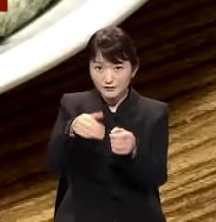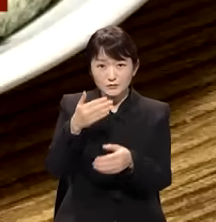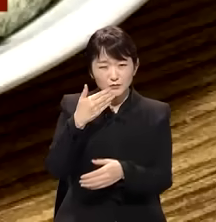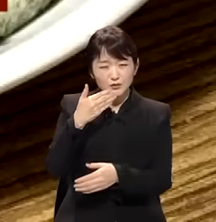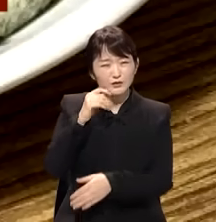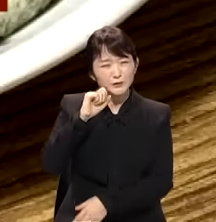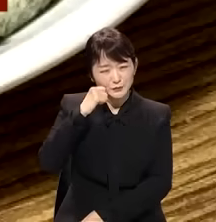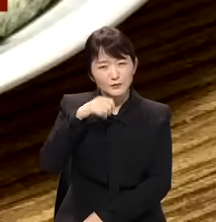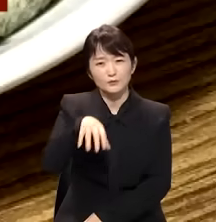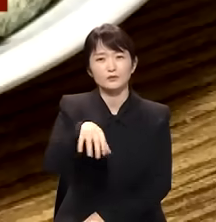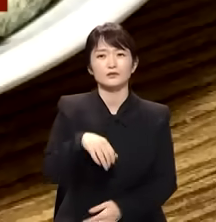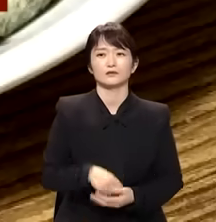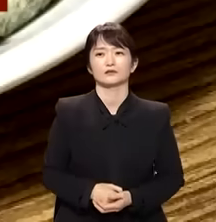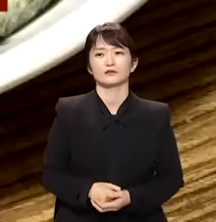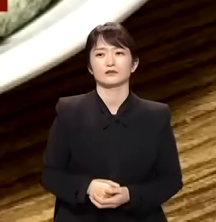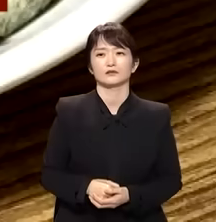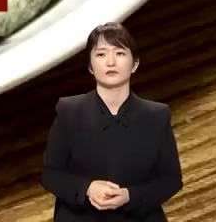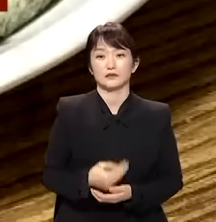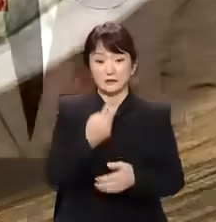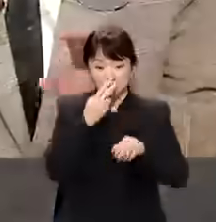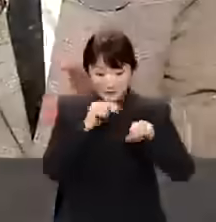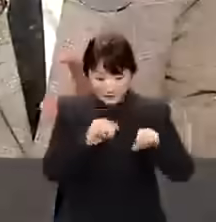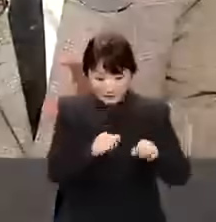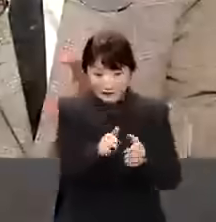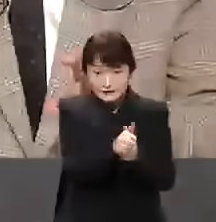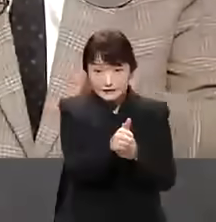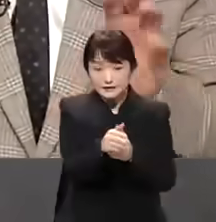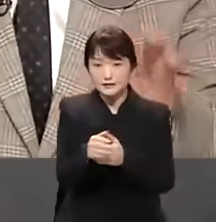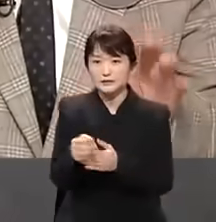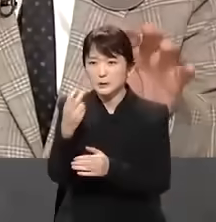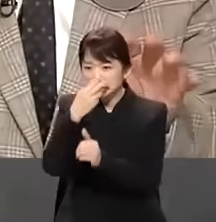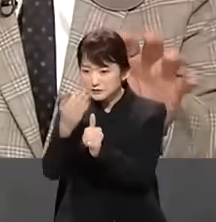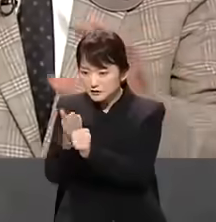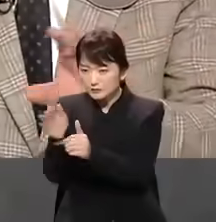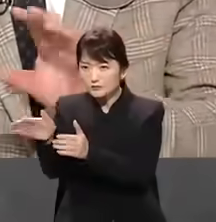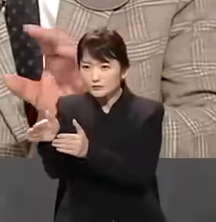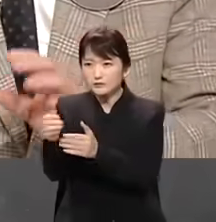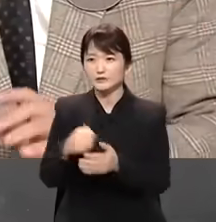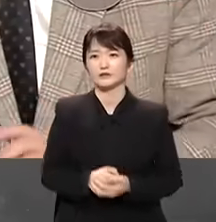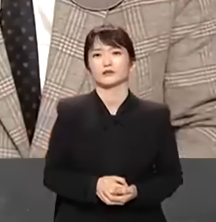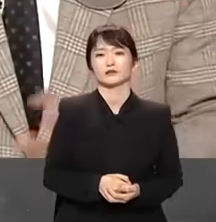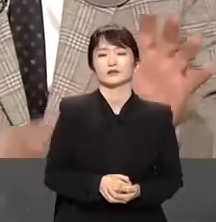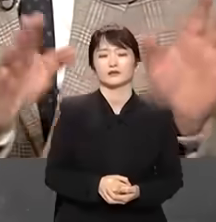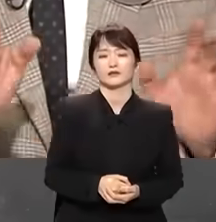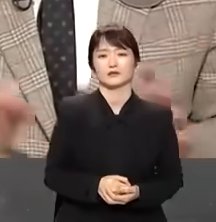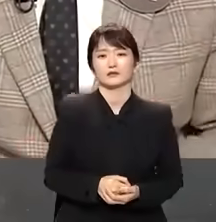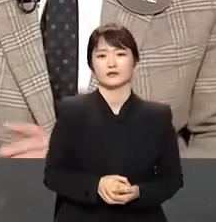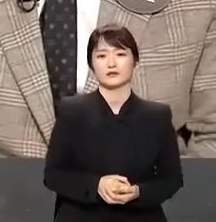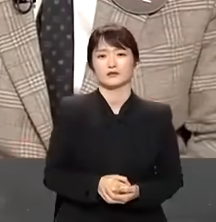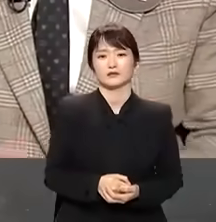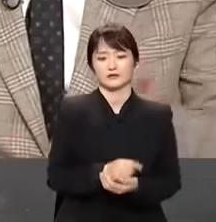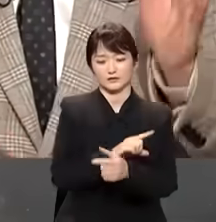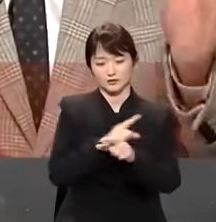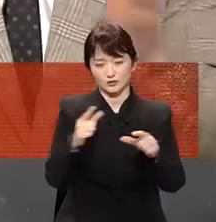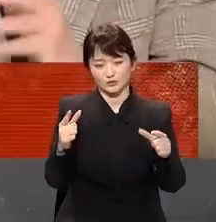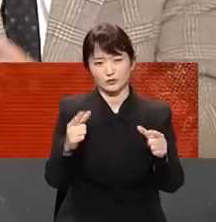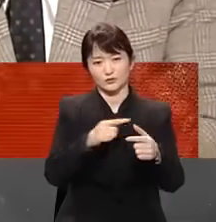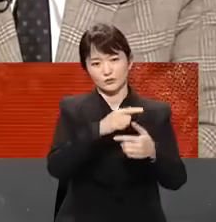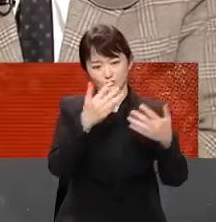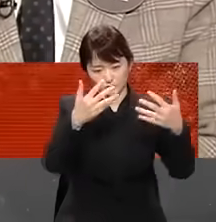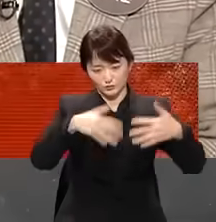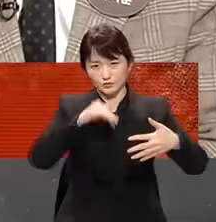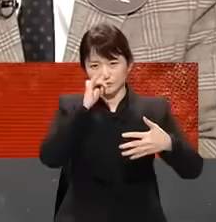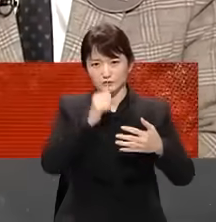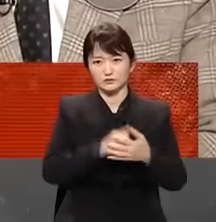곳 그리고 또 하나가 자연산이 뭐 양식이 도움이야 키로로 가는게 있거든요 그런 요소들이 있 지금 방어